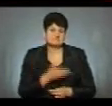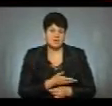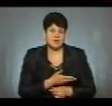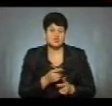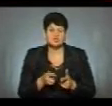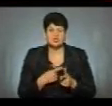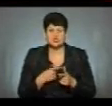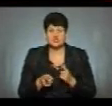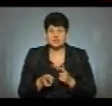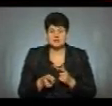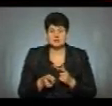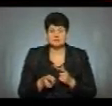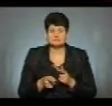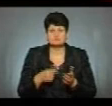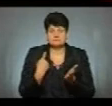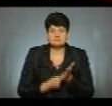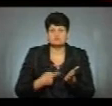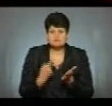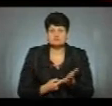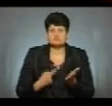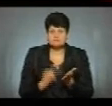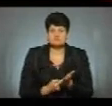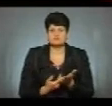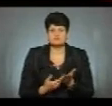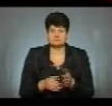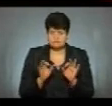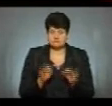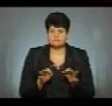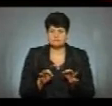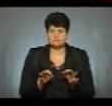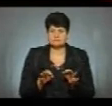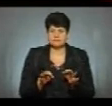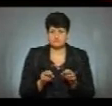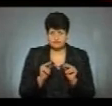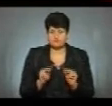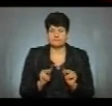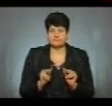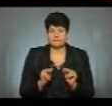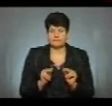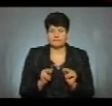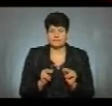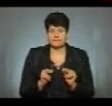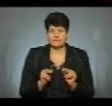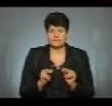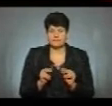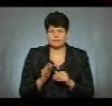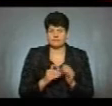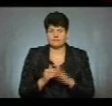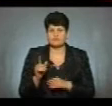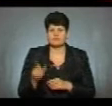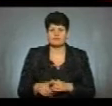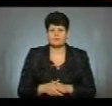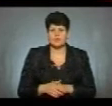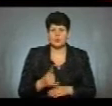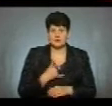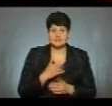ніж аргументована позиція і така прагматична фахівця. В